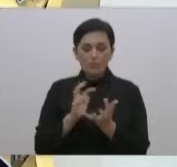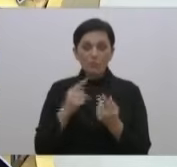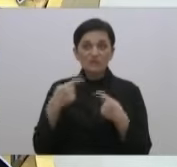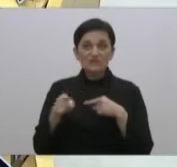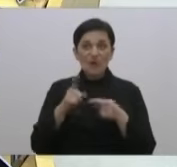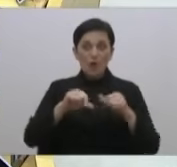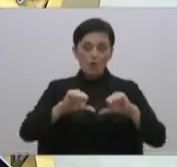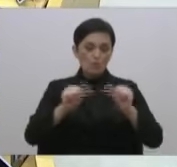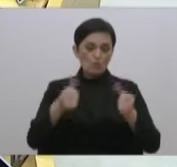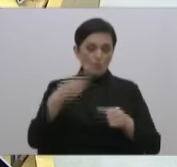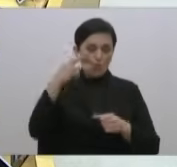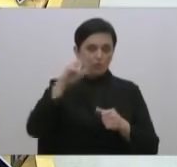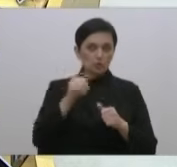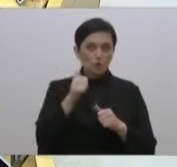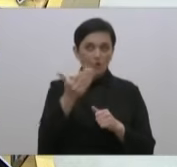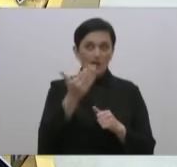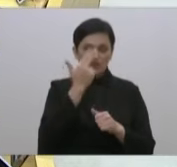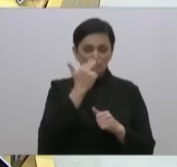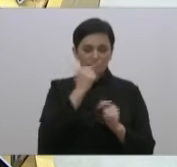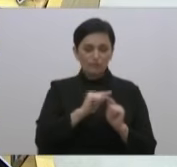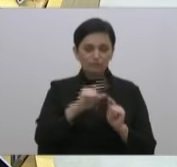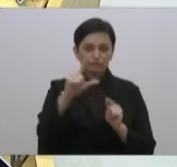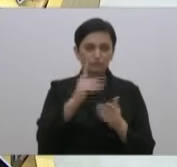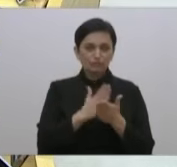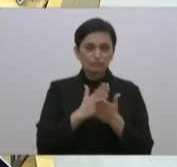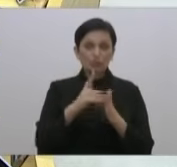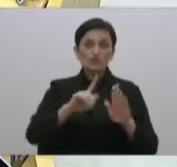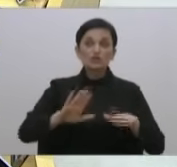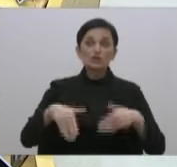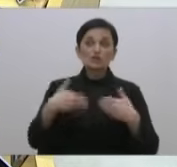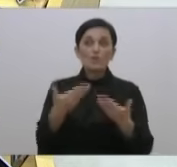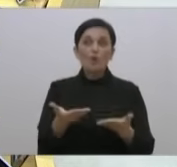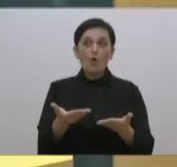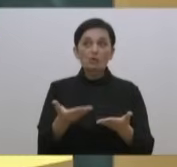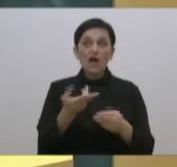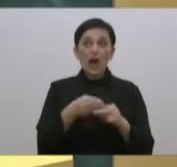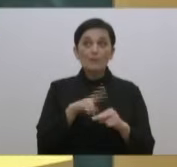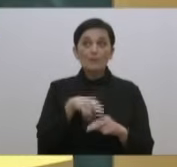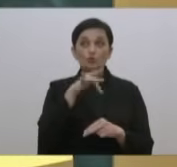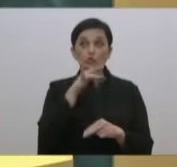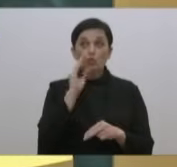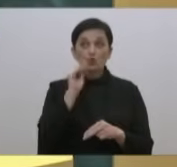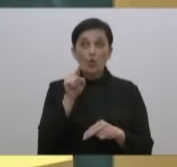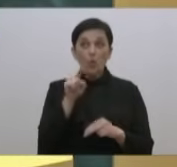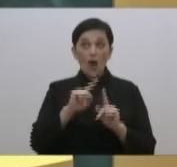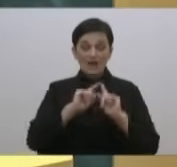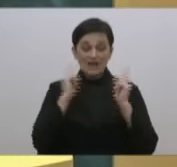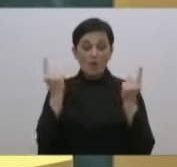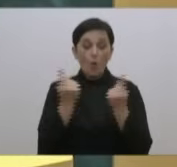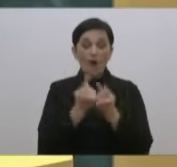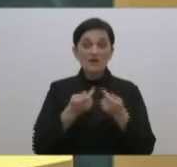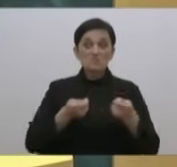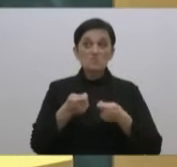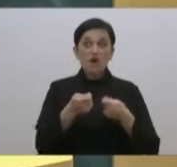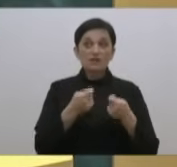schvarielva, modelirul, rogot, mat, șceodat, holme, șemoctavazon, tam dros, rozacisini, coaliții urm